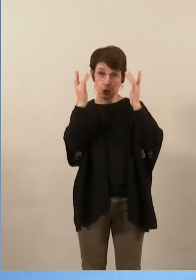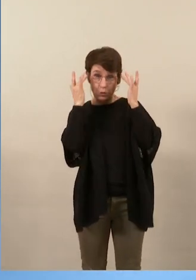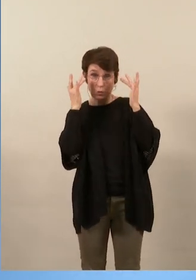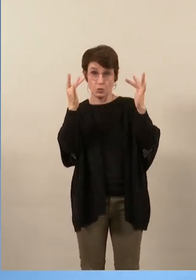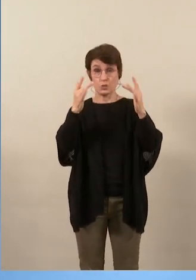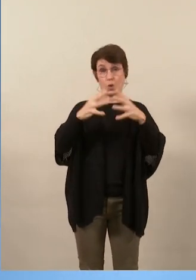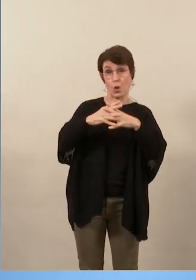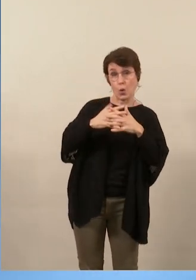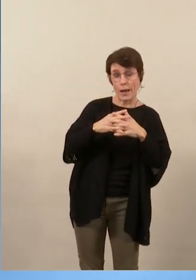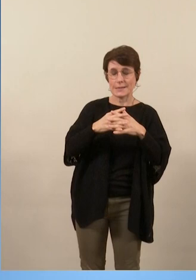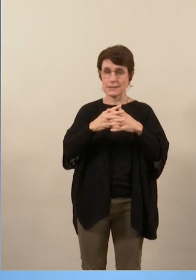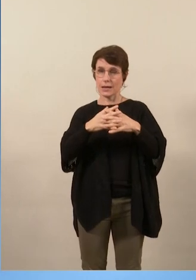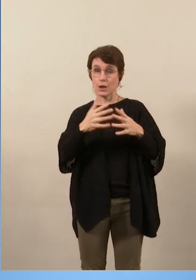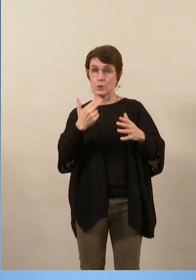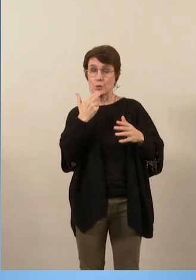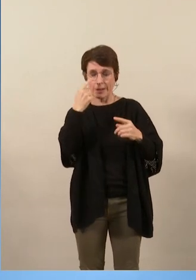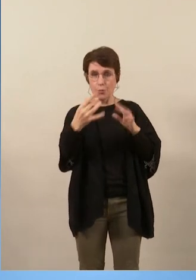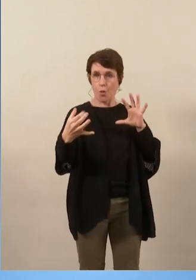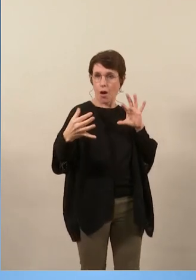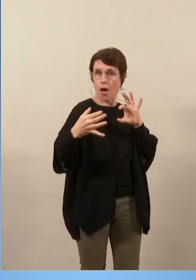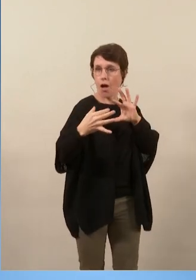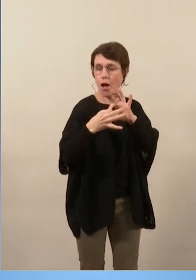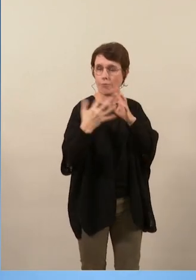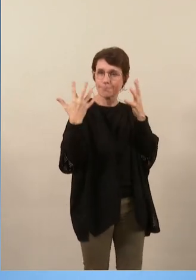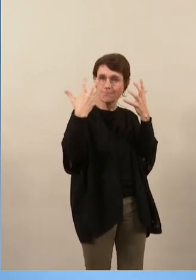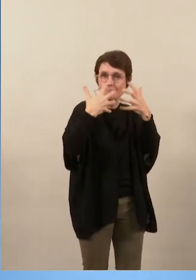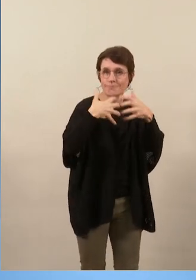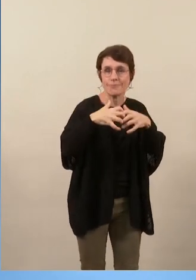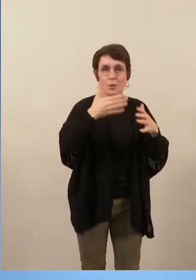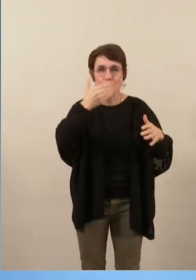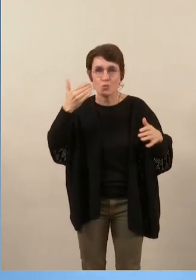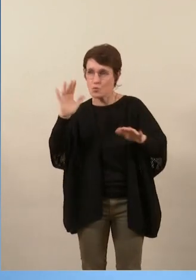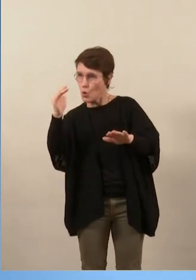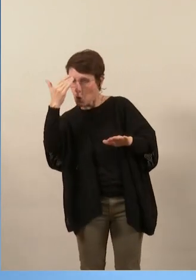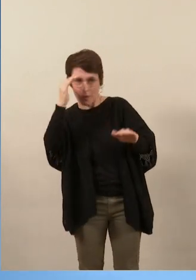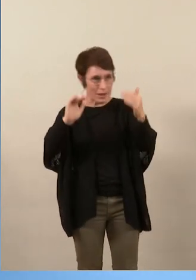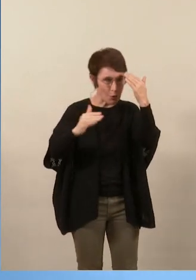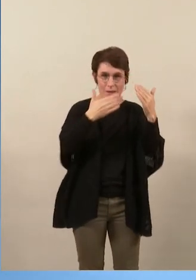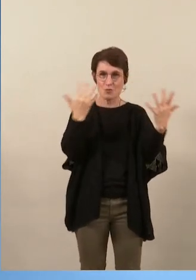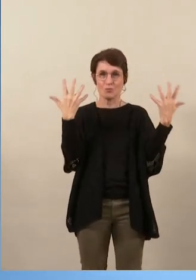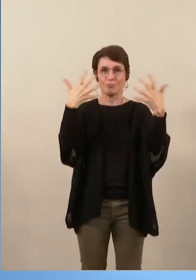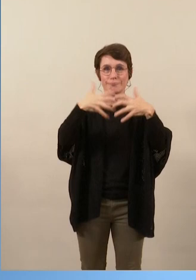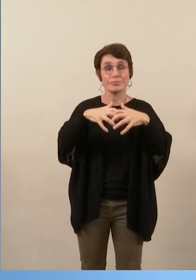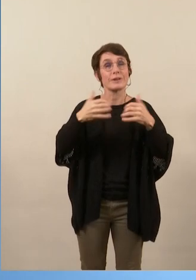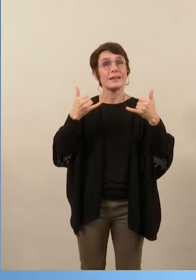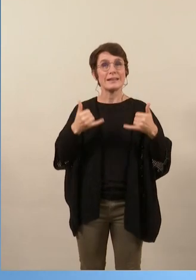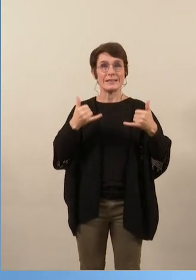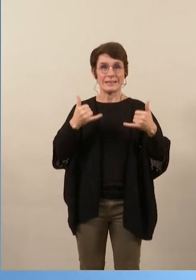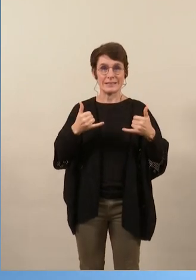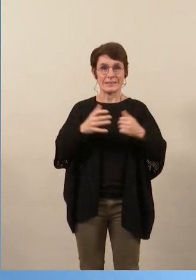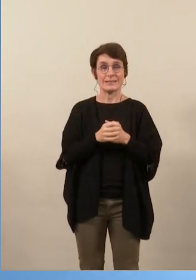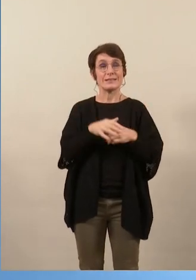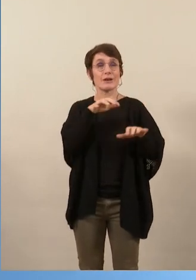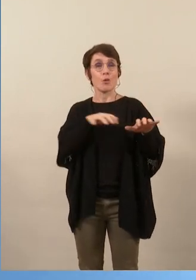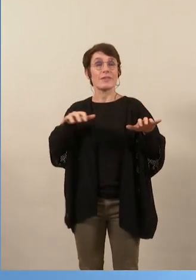se tisser par l'interconnaissance des peuples et ici sur notre territoire grâce aux rencontres